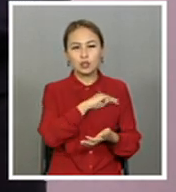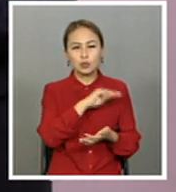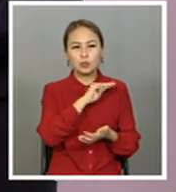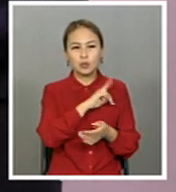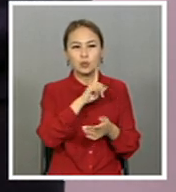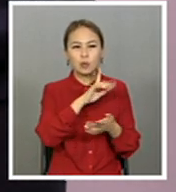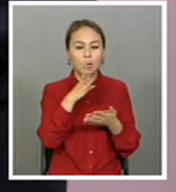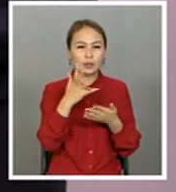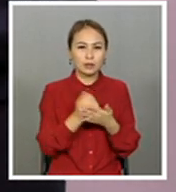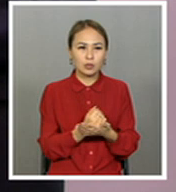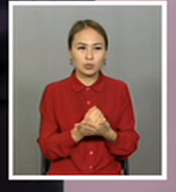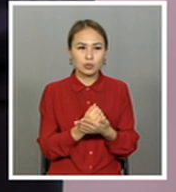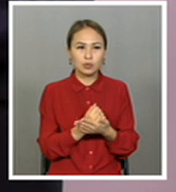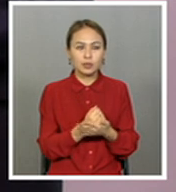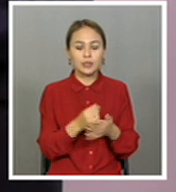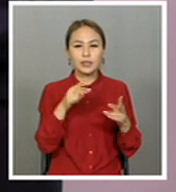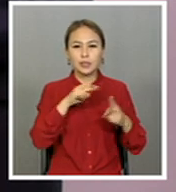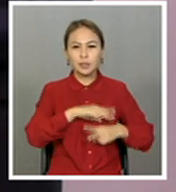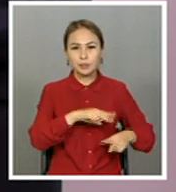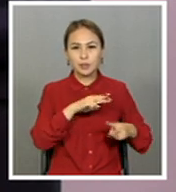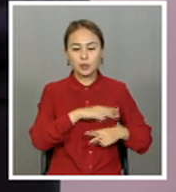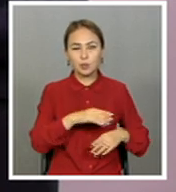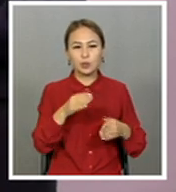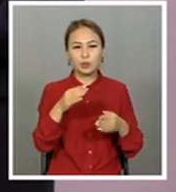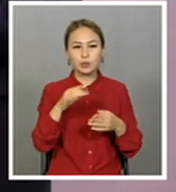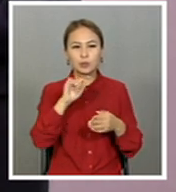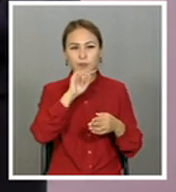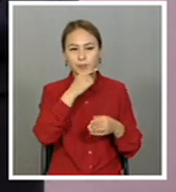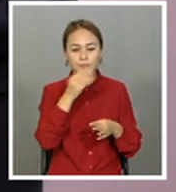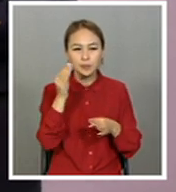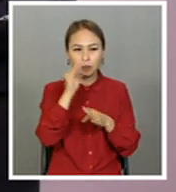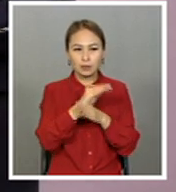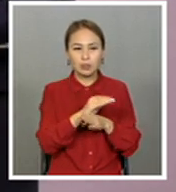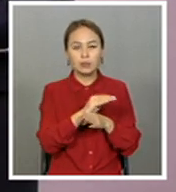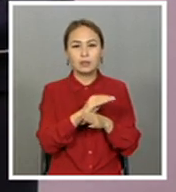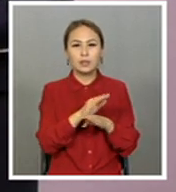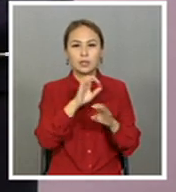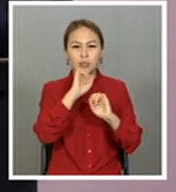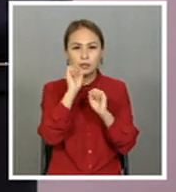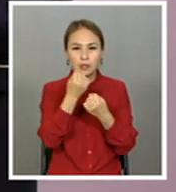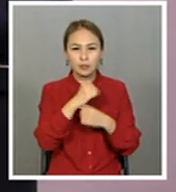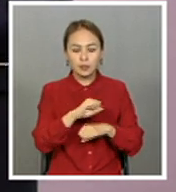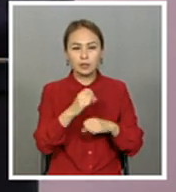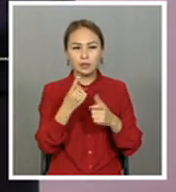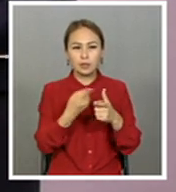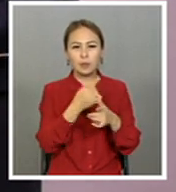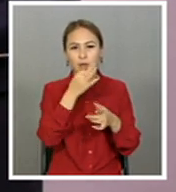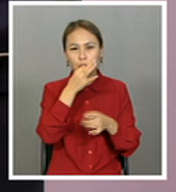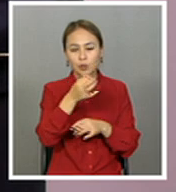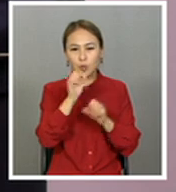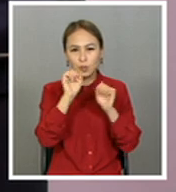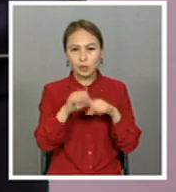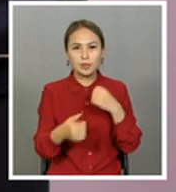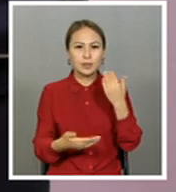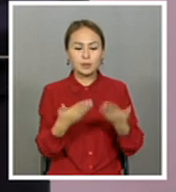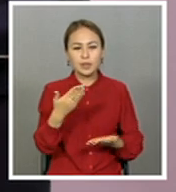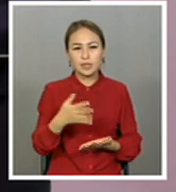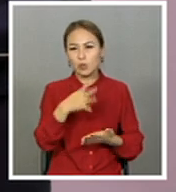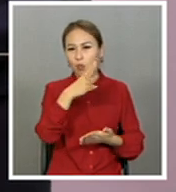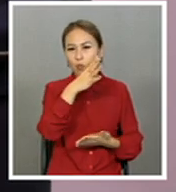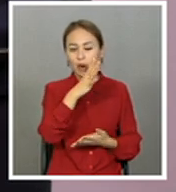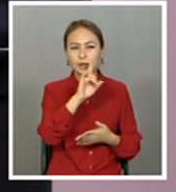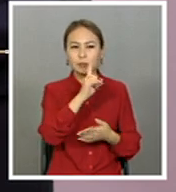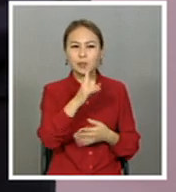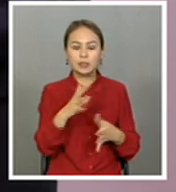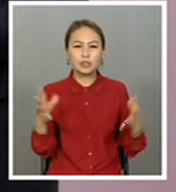анықтау үшін еңбек өнімділігін, яғни жұмыс істеу жылдамдығын деп айтуға болады, немесе уақыт бірлігі